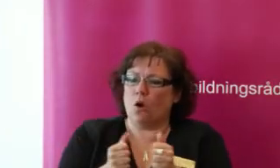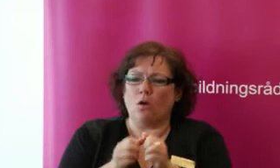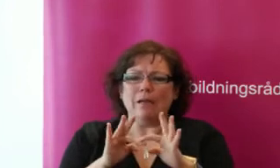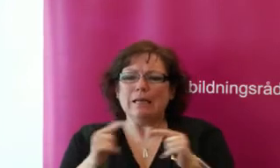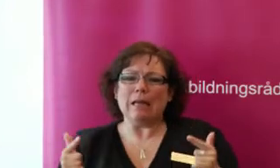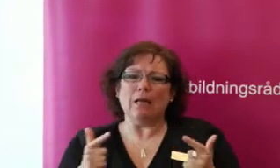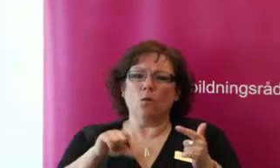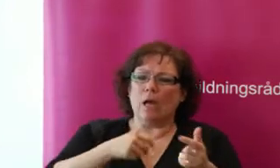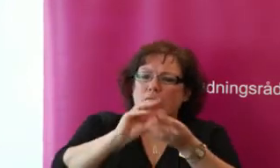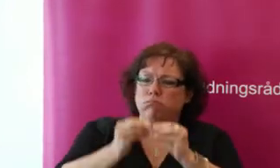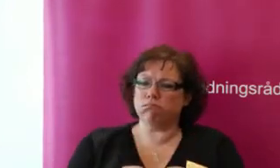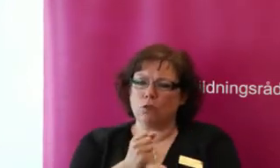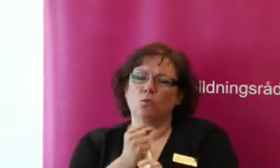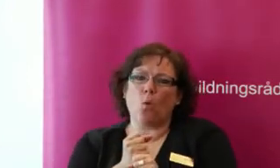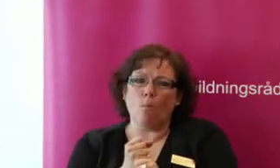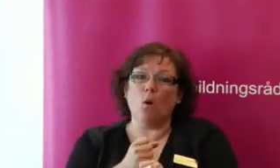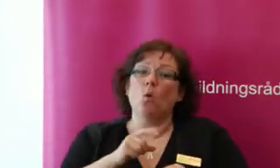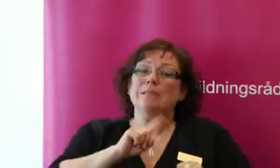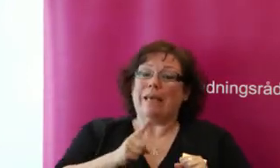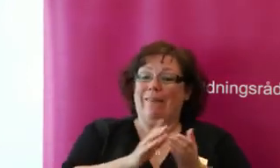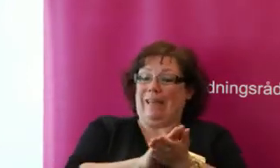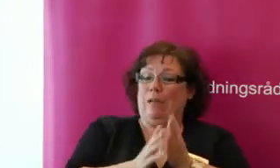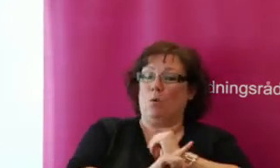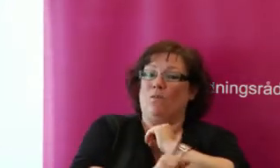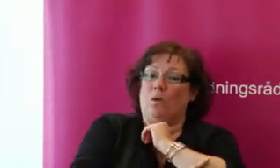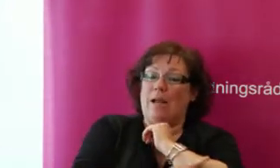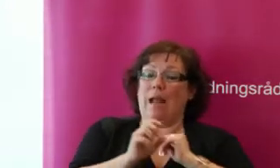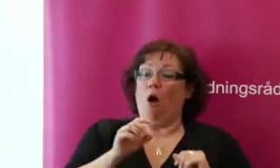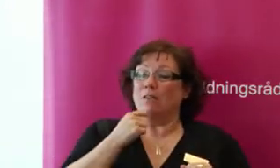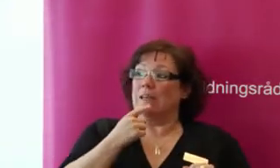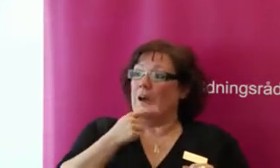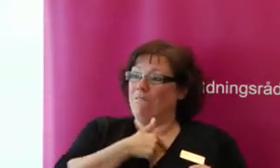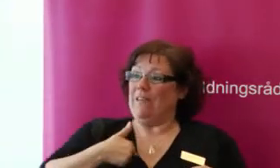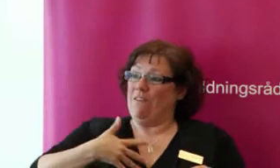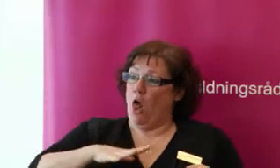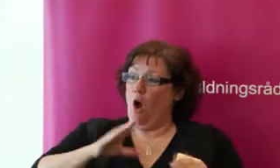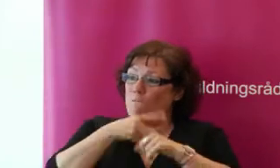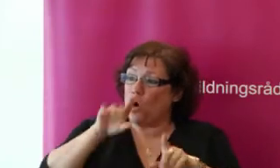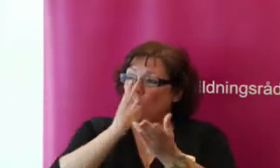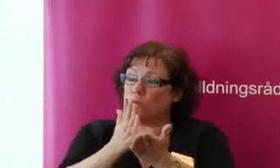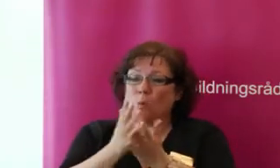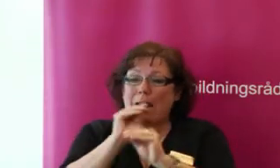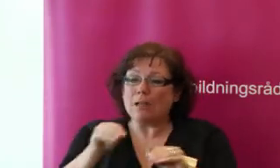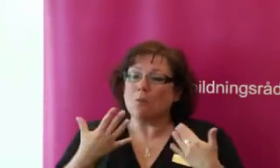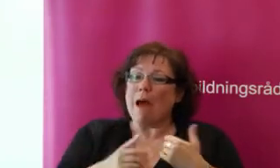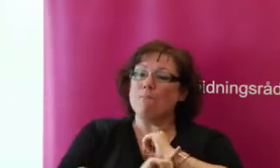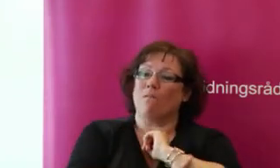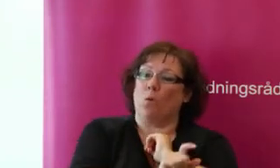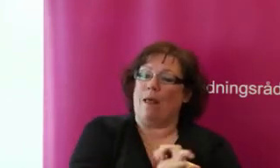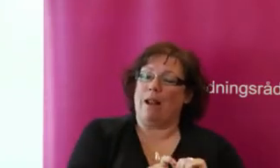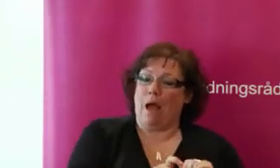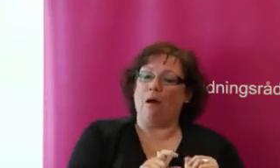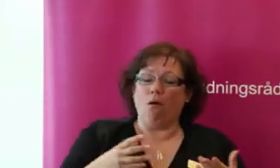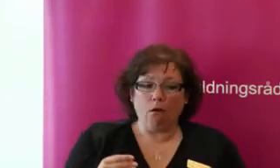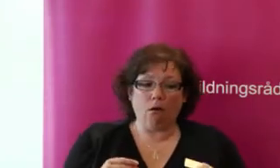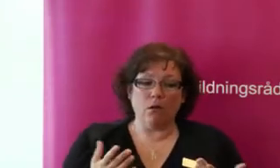arbete. Sen är det här med det professionella, om man tänker att vi vill ha professionella folkhögskollärare. Hur ska man nå dit då? Det finns ju olika saker